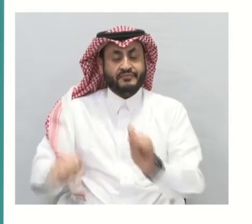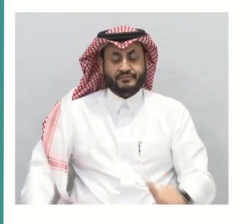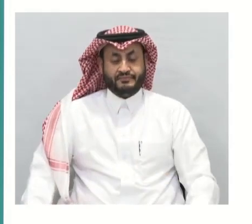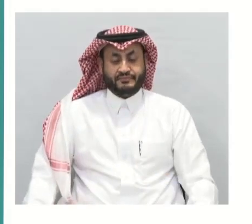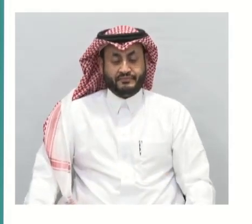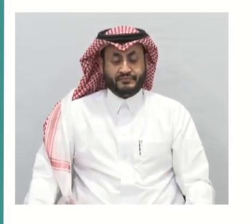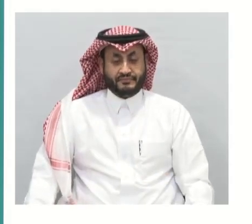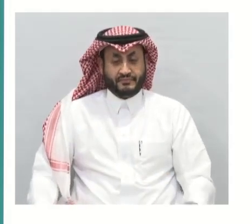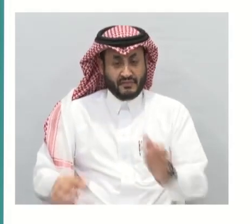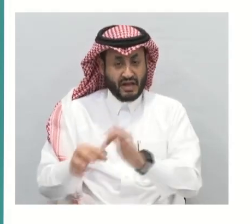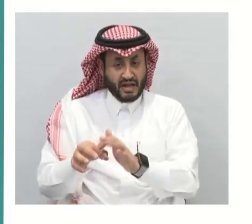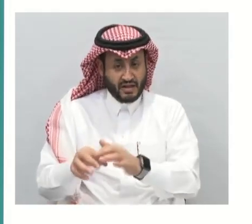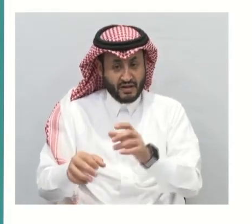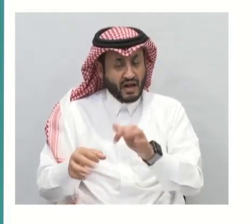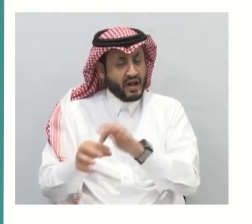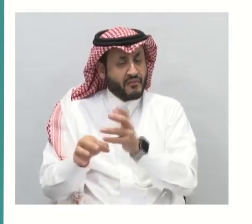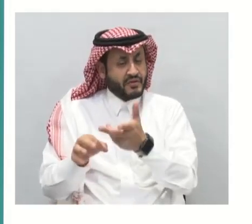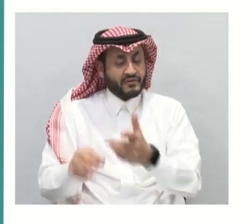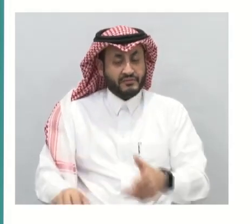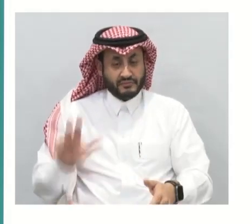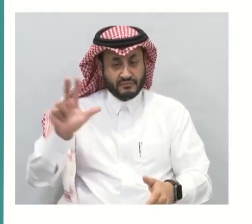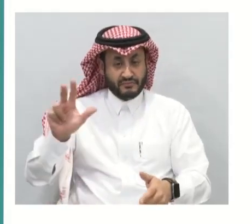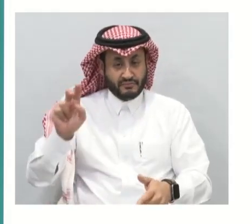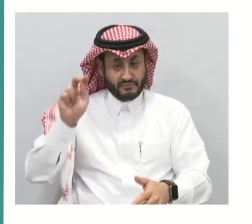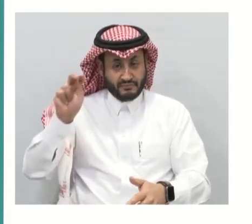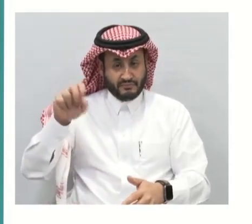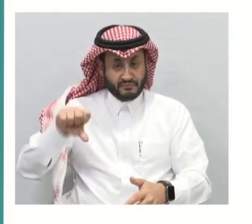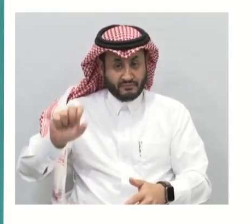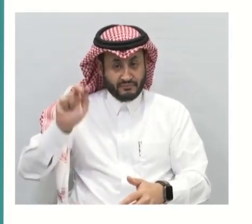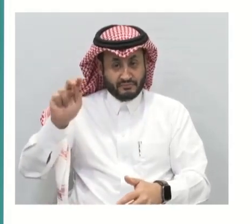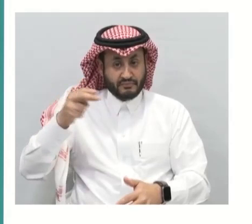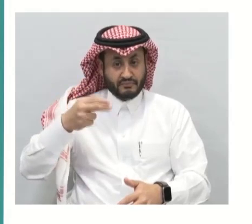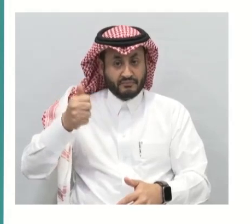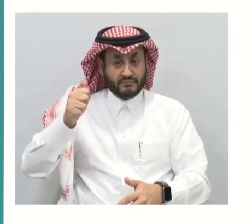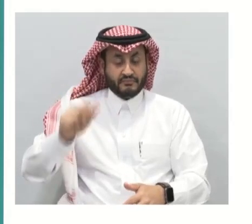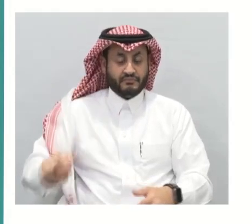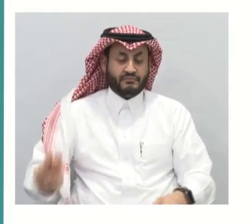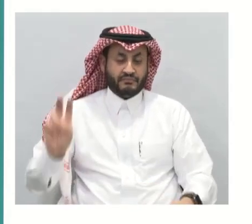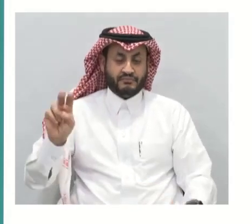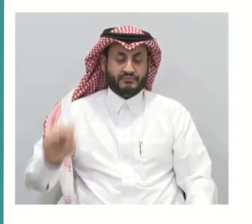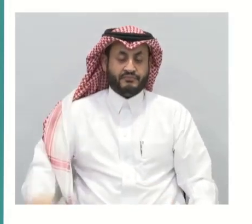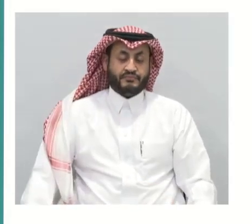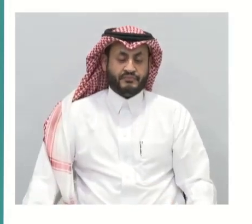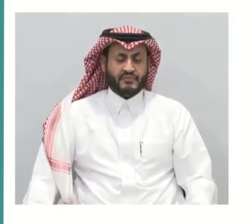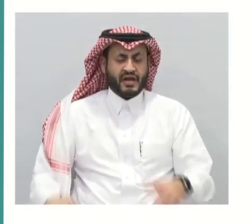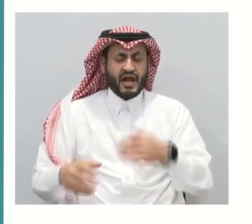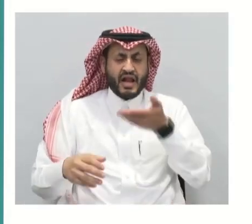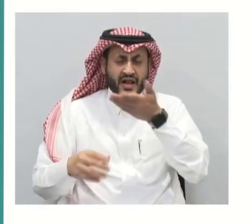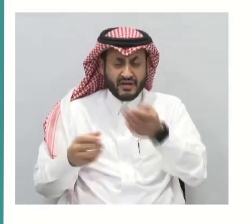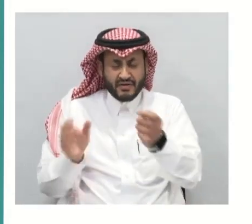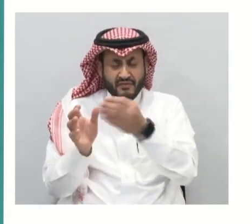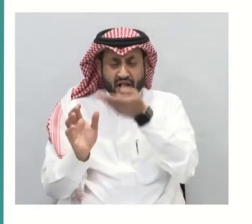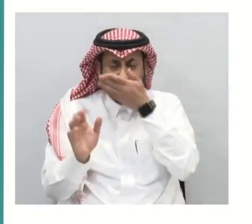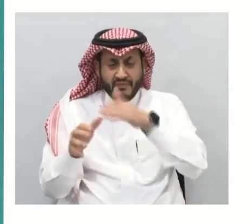القوقعه والتي تحتوي على سائل حينما يصلها الاعتزازات يبدا السائل يهتز فيرسل هذه